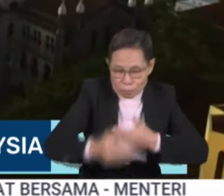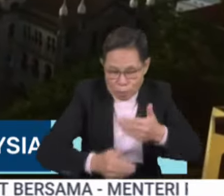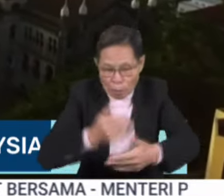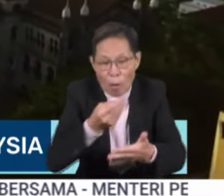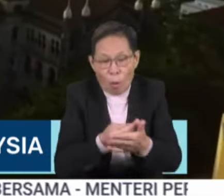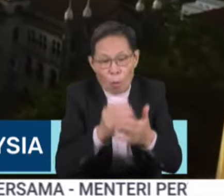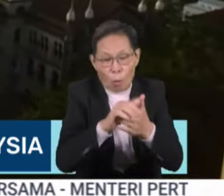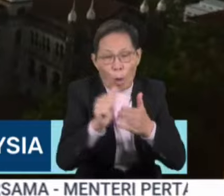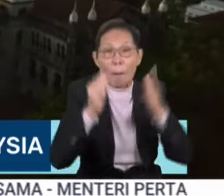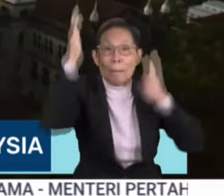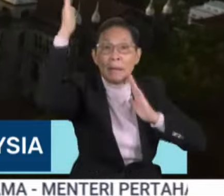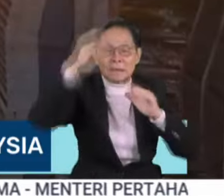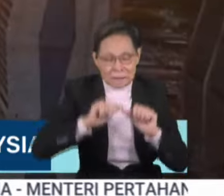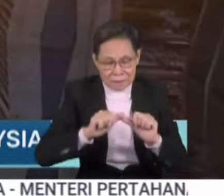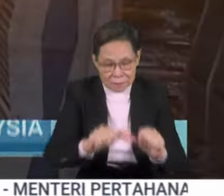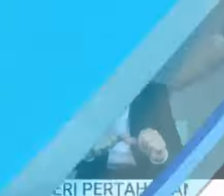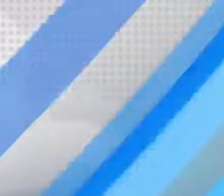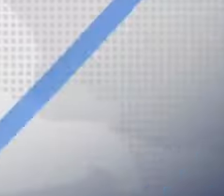ringgit kekal.